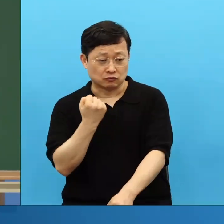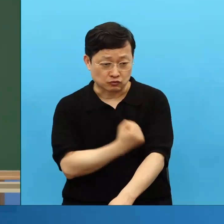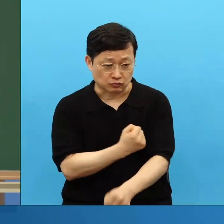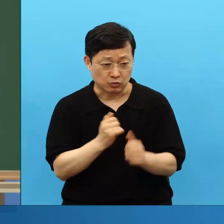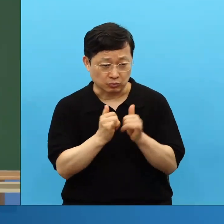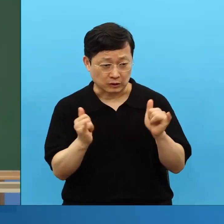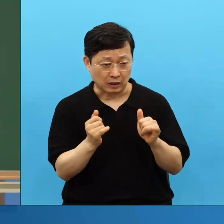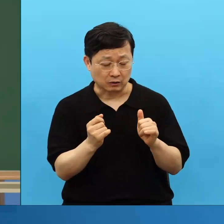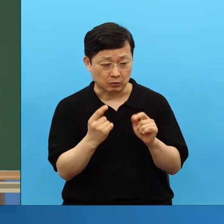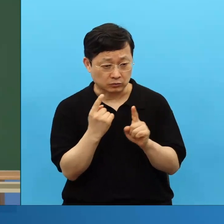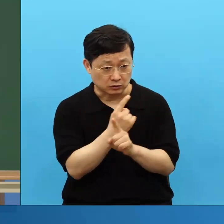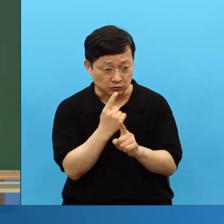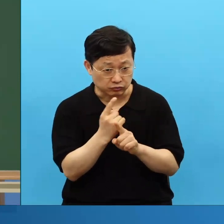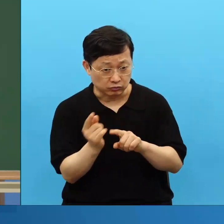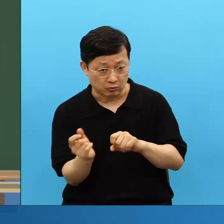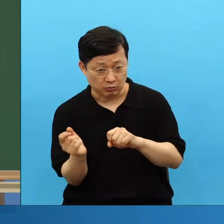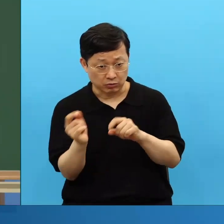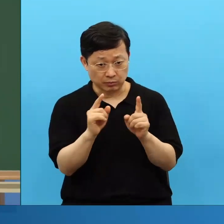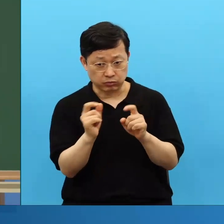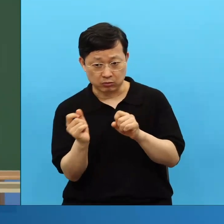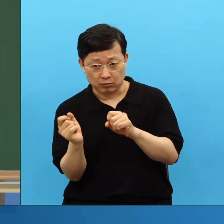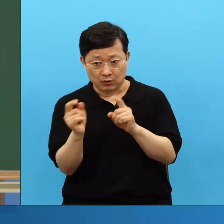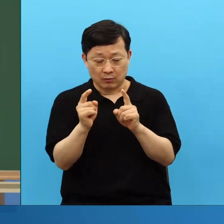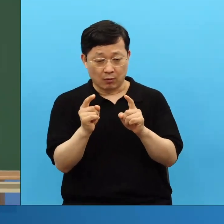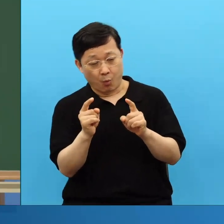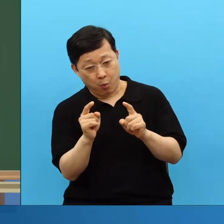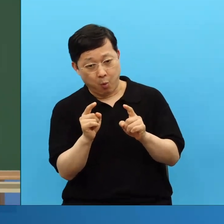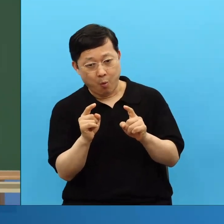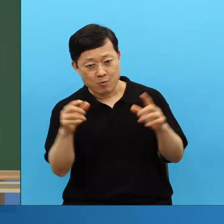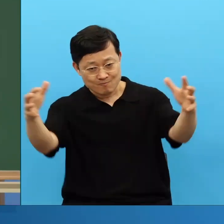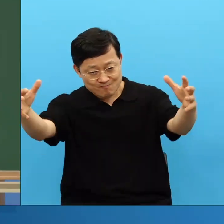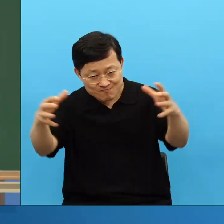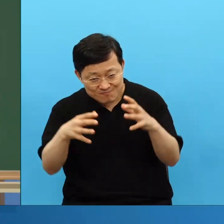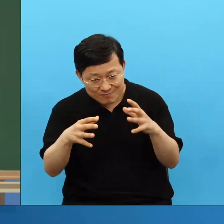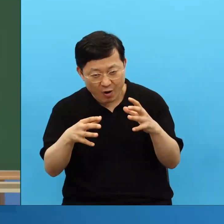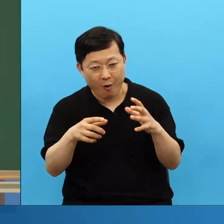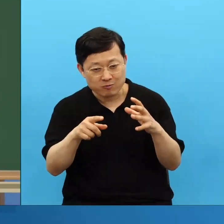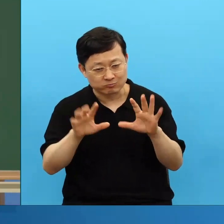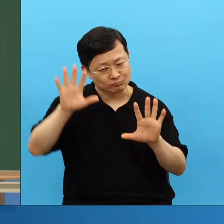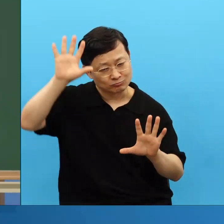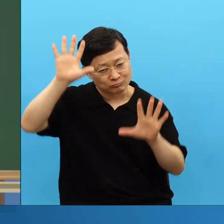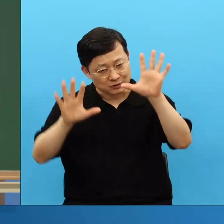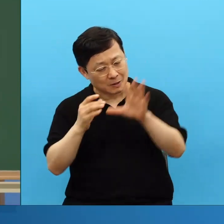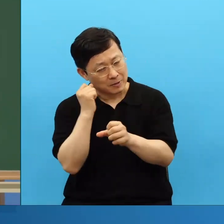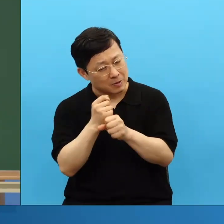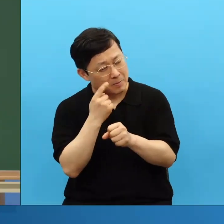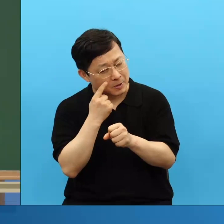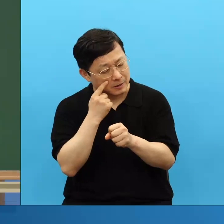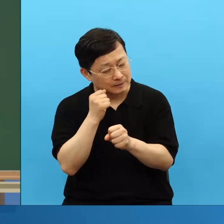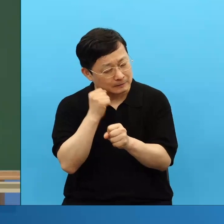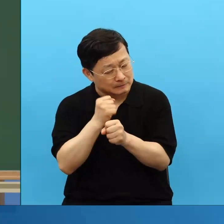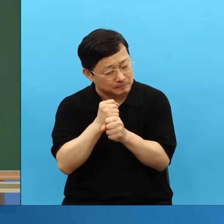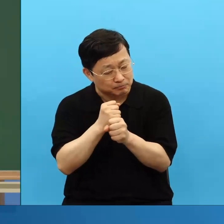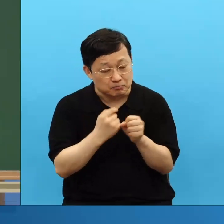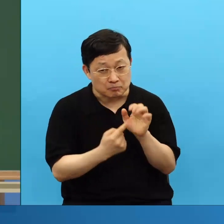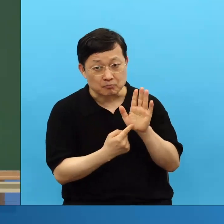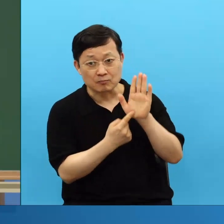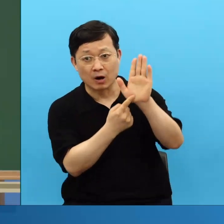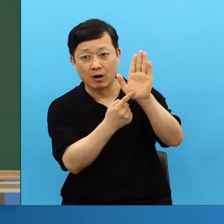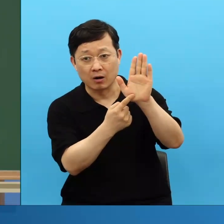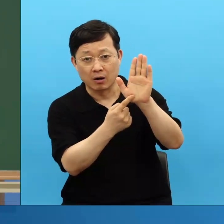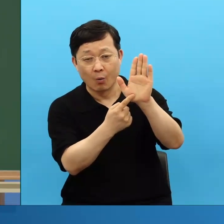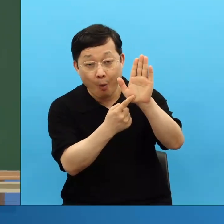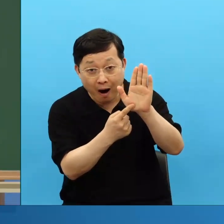회복되고 회복자들이 미션이 찾아지고 그것을 뮤지컬로 만들어서 이렇게 해오니까